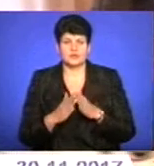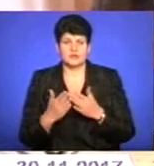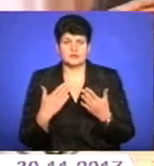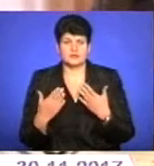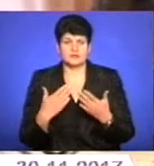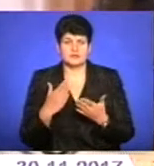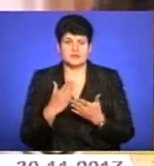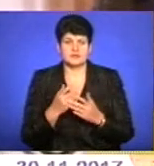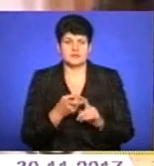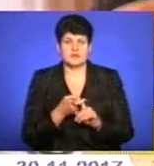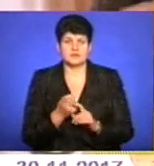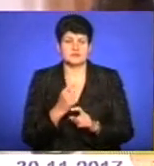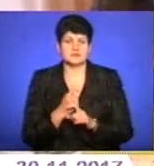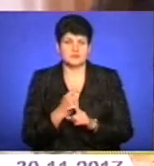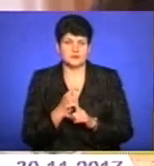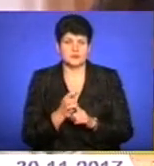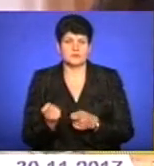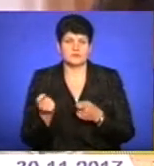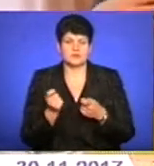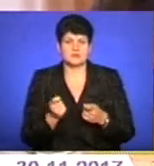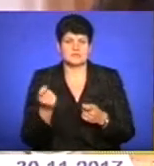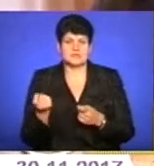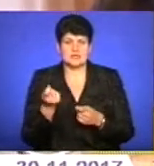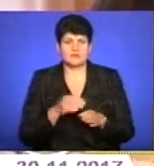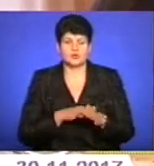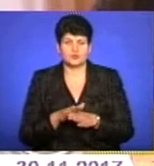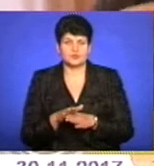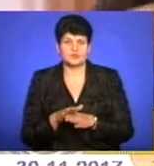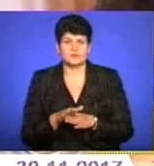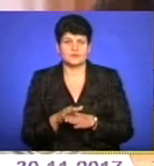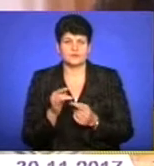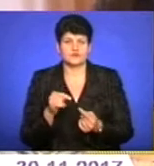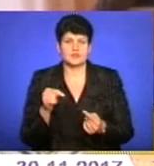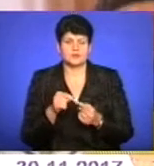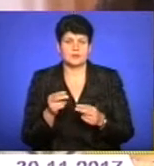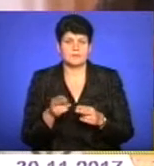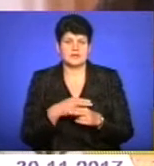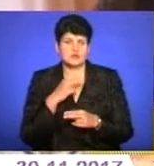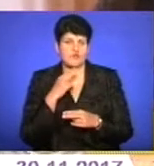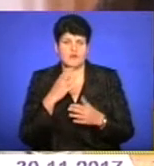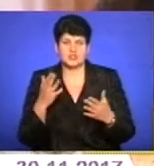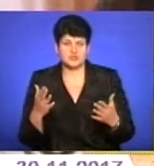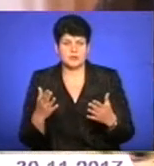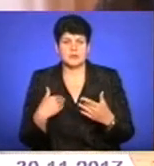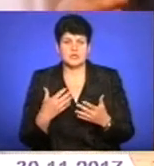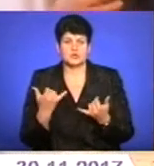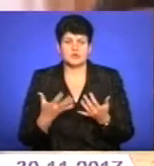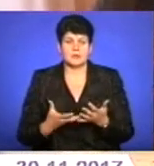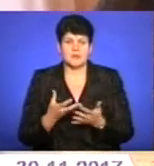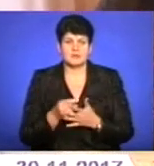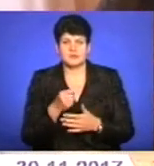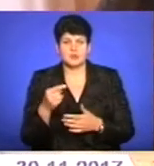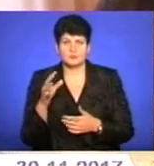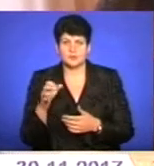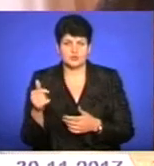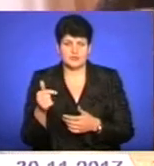ДП «Укрспирт» щодо поставок зернових, виконуються вчасно, без зауважень і без застережень. Ми сьогодні платимо не під мінус 500